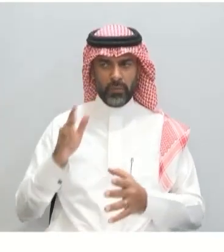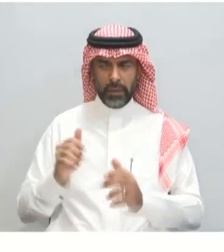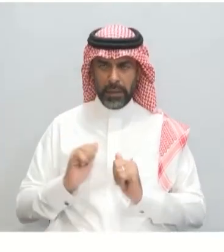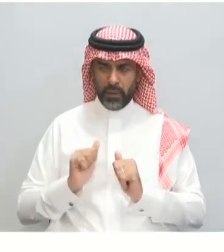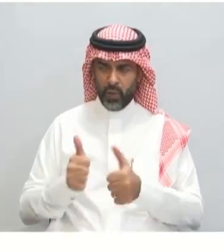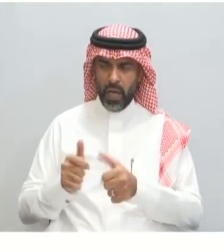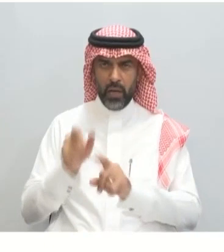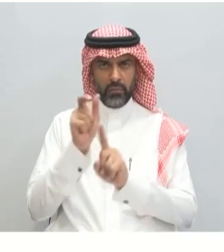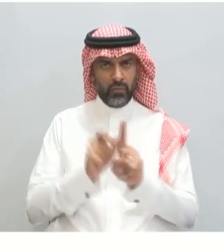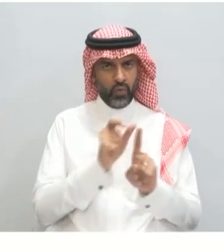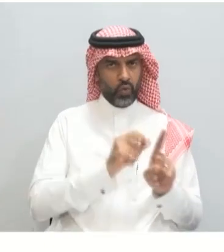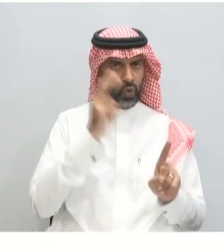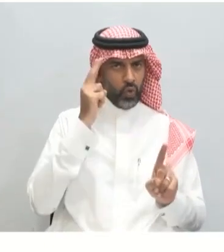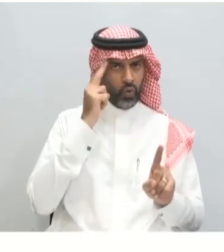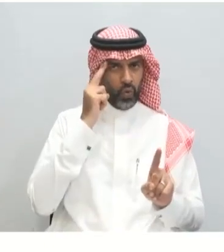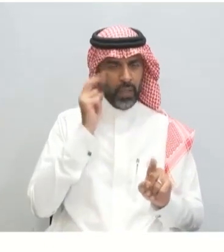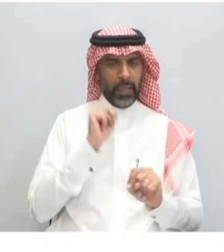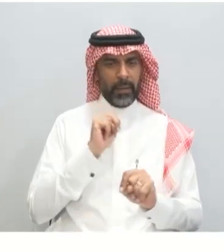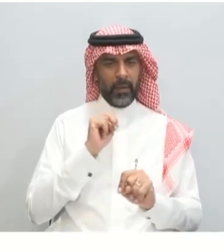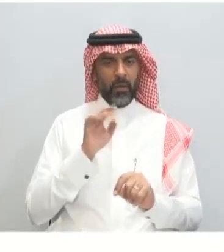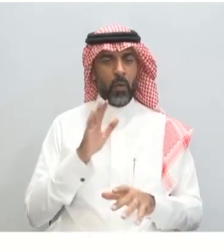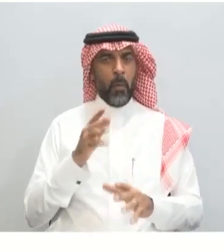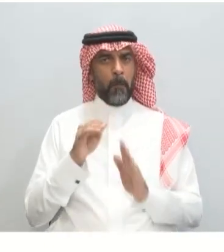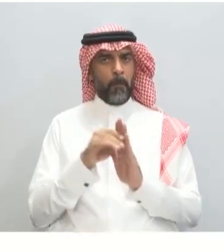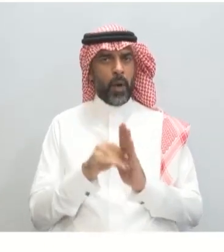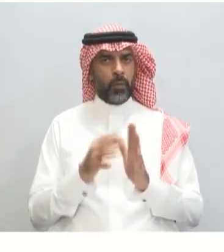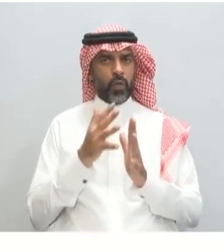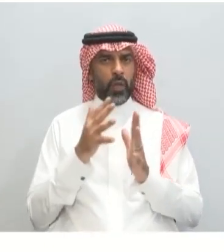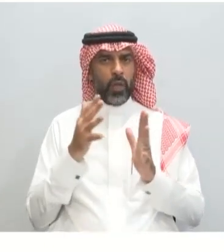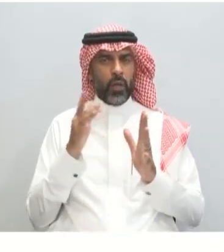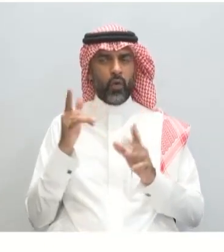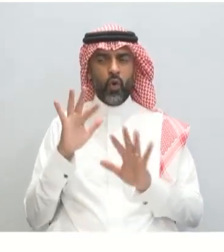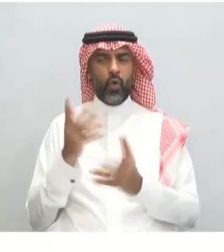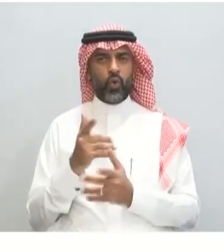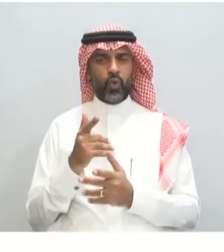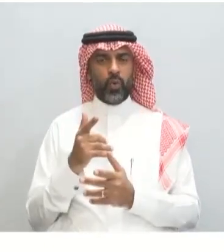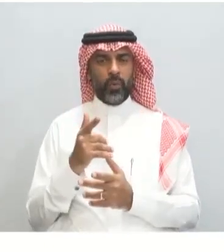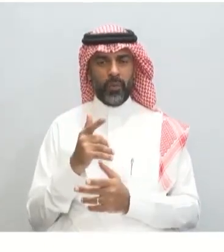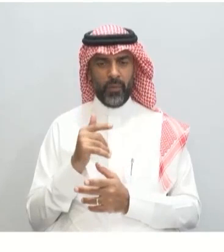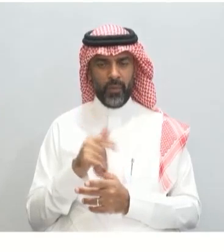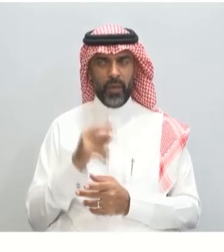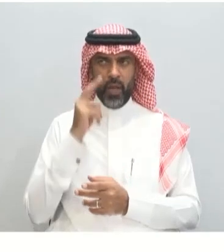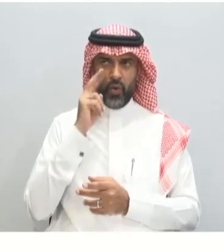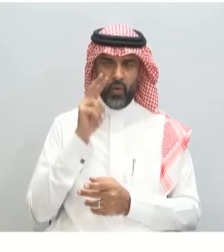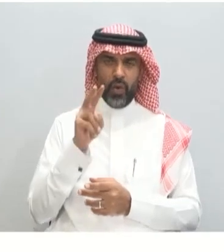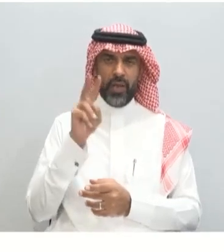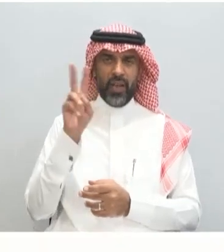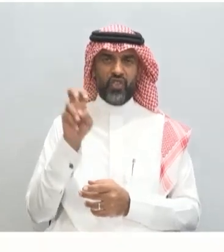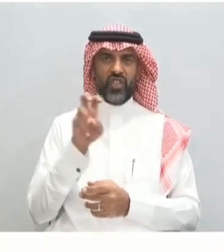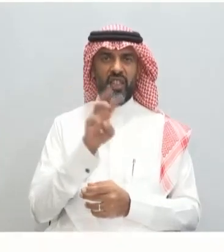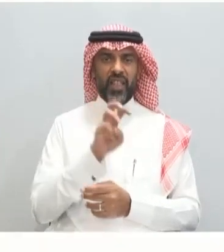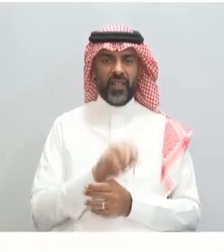ممتازين وكان لها عده برامج كلها تاتي تحت مظله الرؤيه هذه